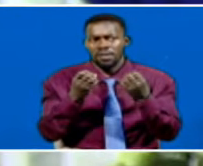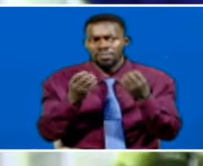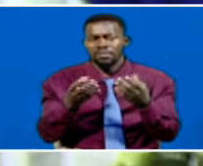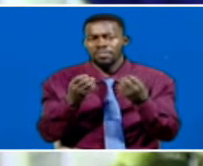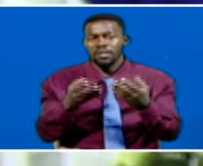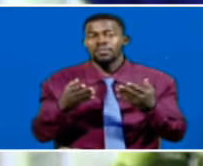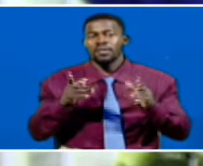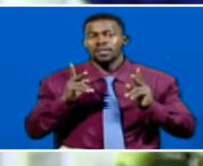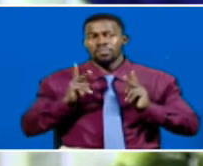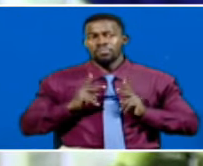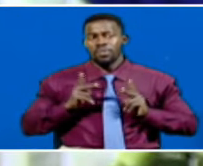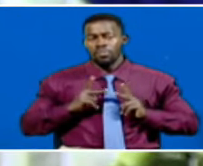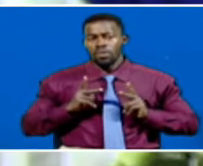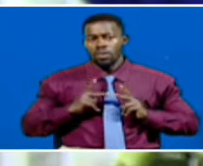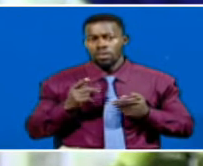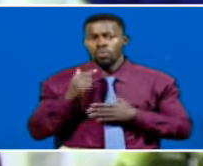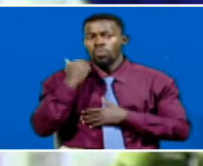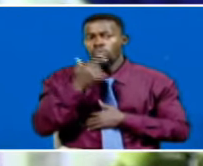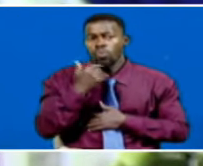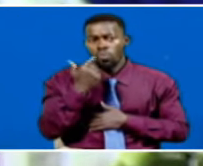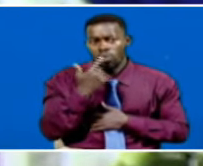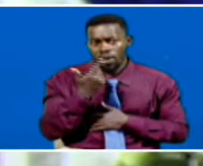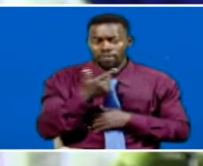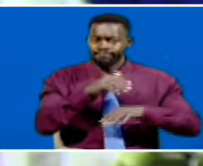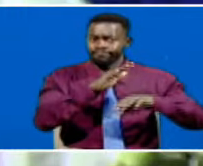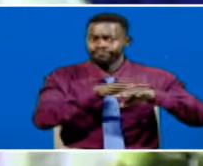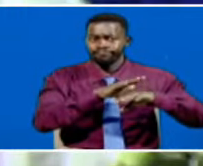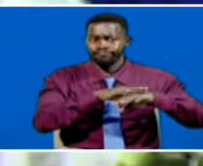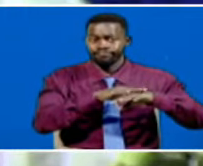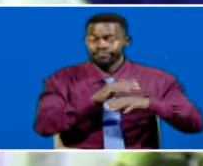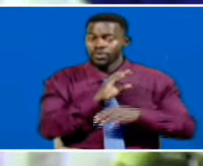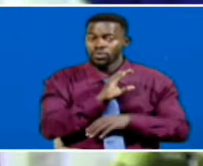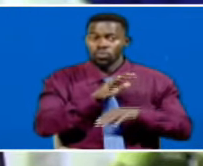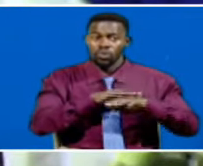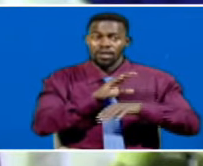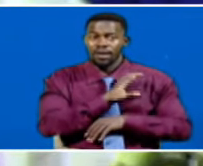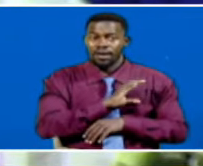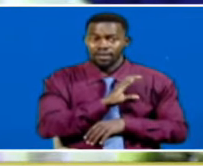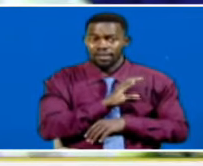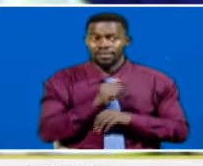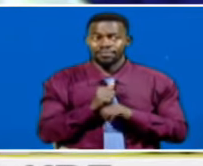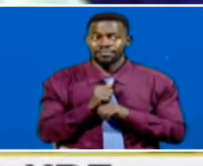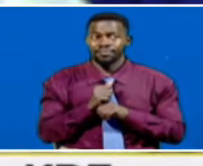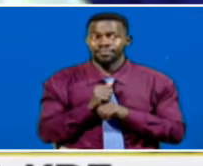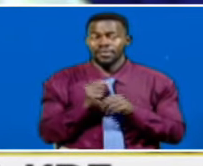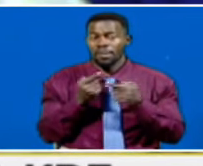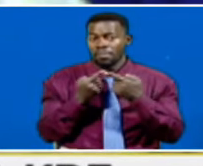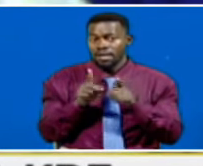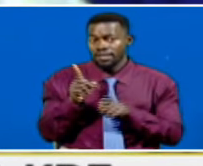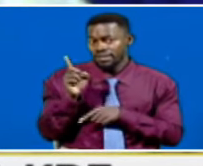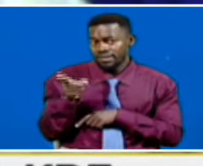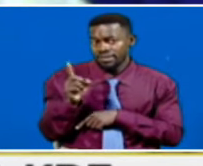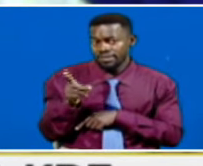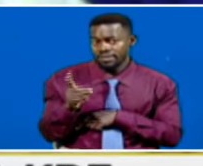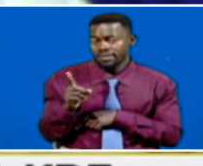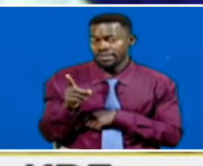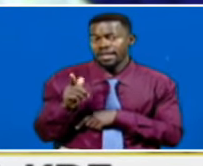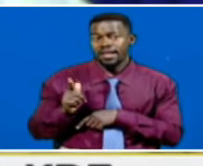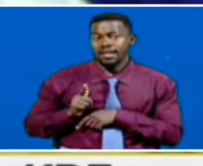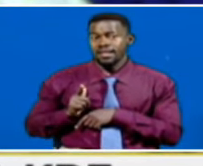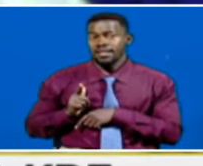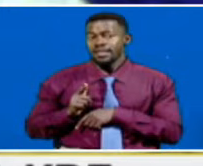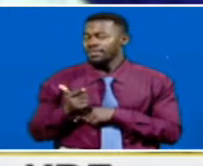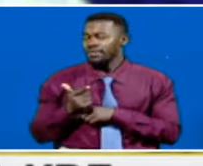space, but which is a fact. But she was a person